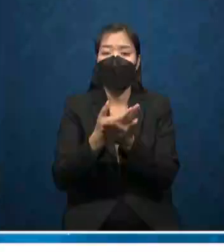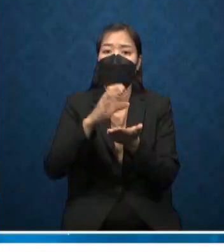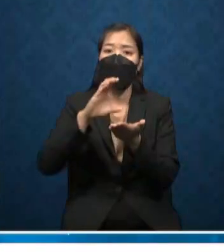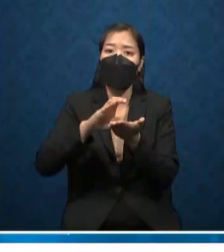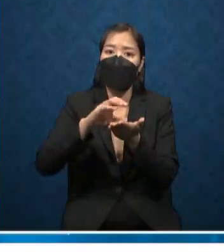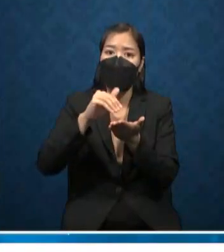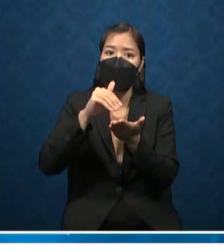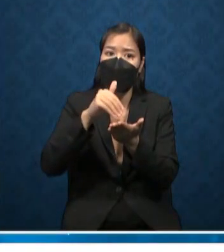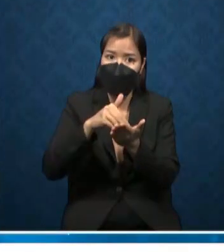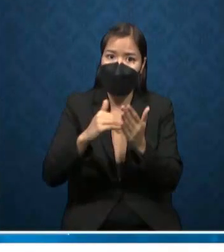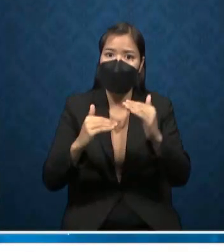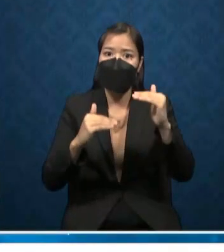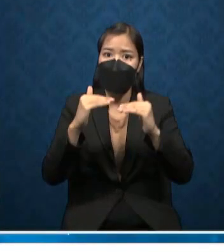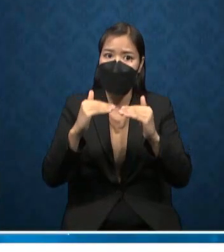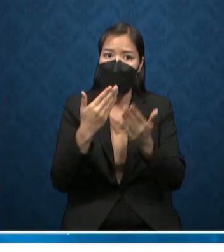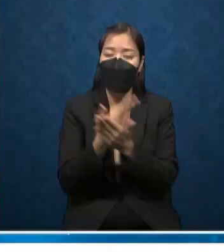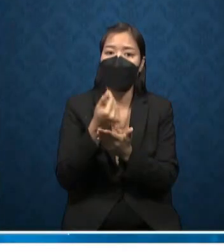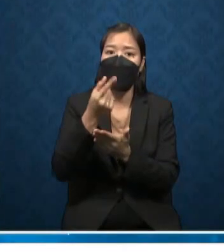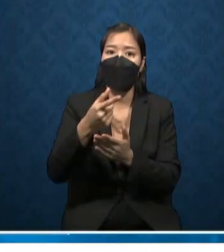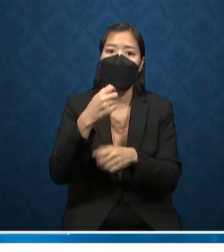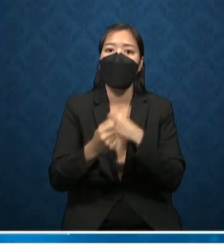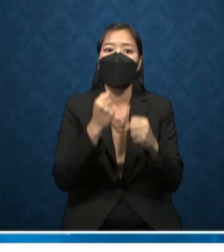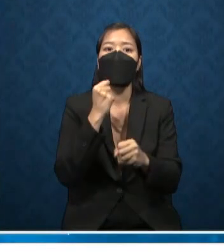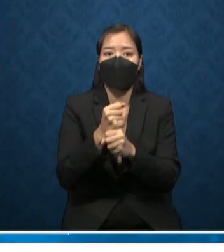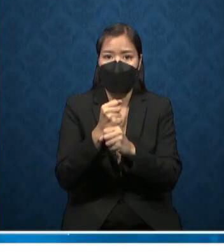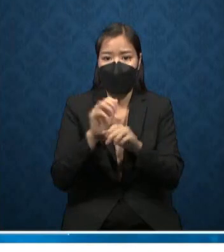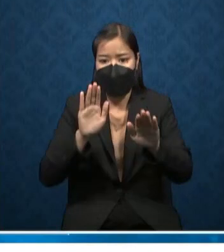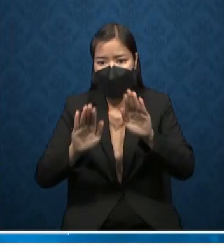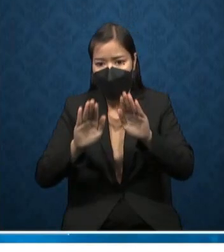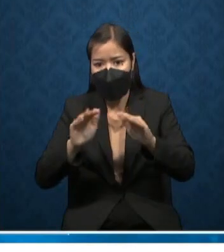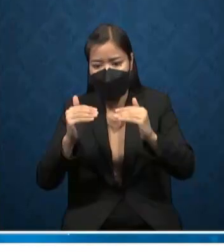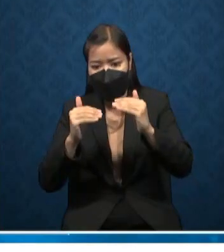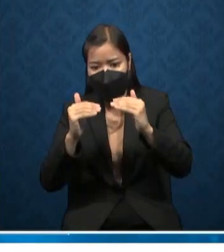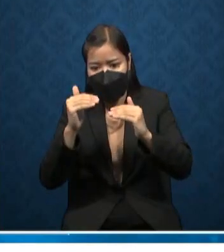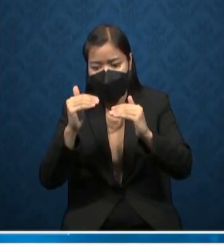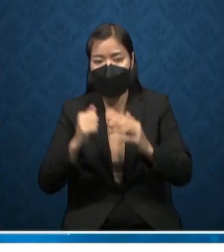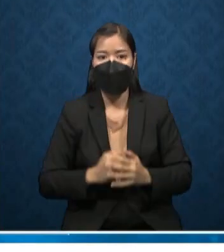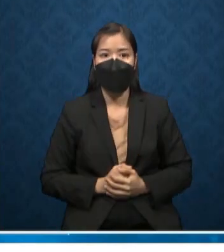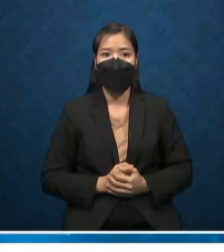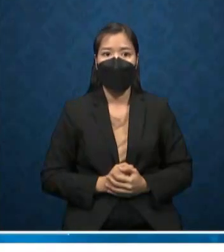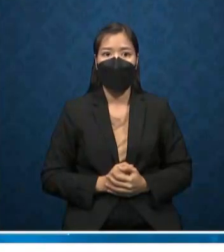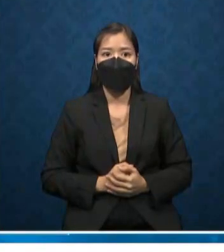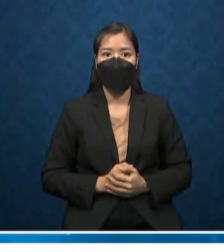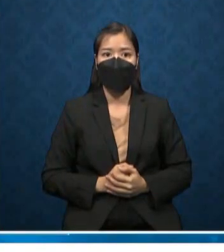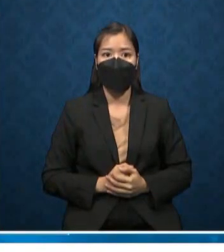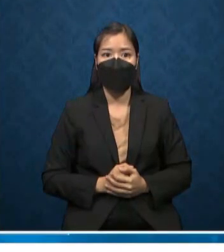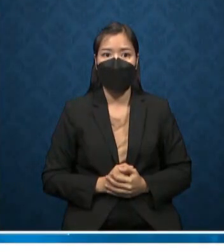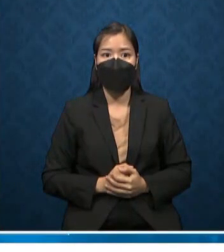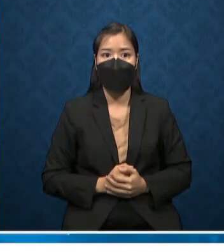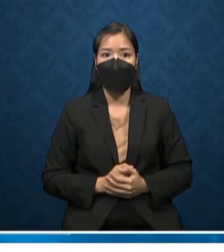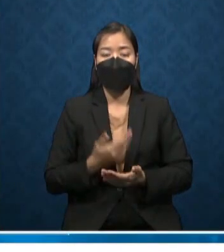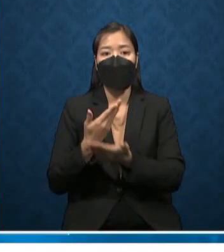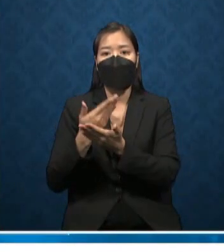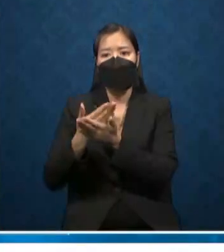กับงบประมาณรายจ่ายประจำปีสาเหตุหนึ่งในการตั้งงบกลางในปีงบประมาณ2565เนี่ยน้อยกว่าเพราะ